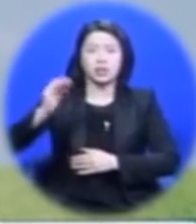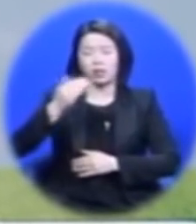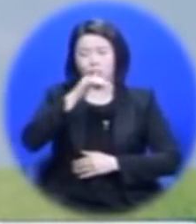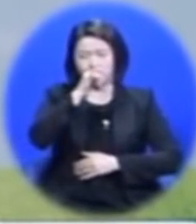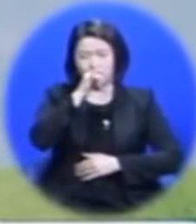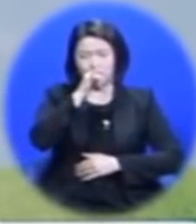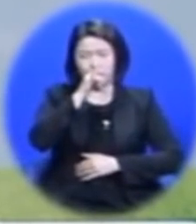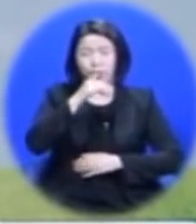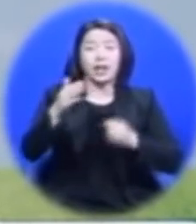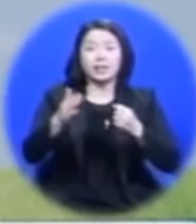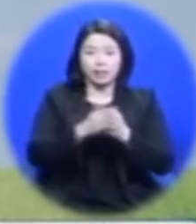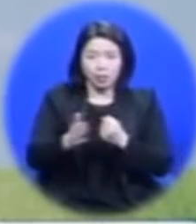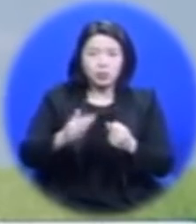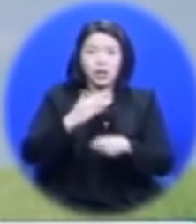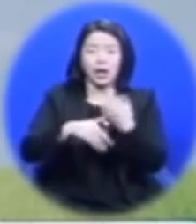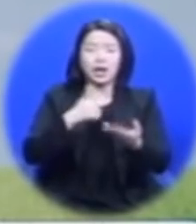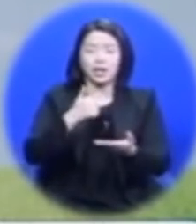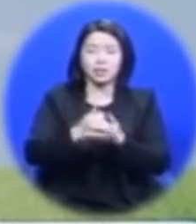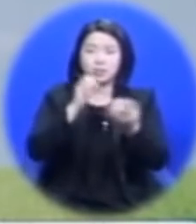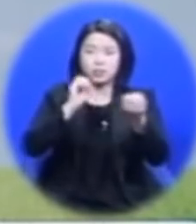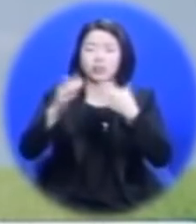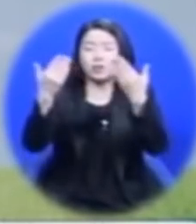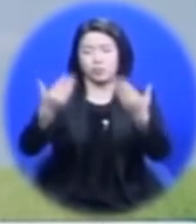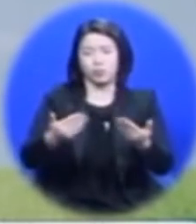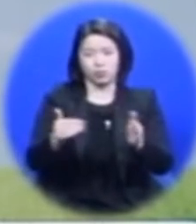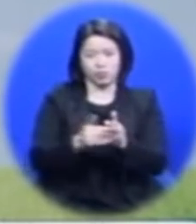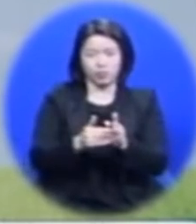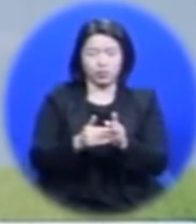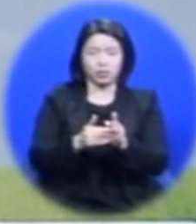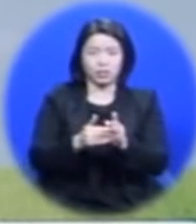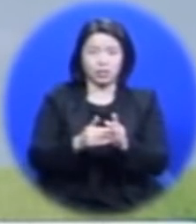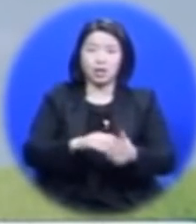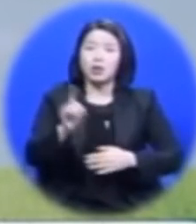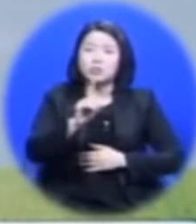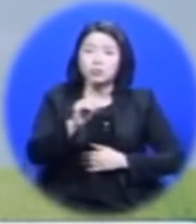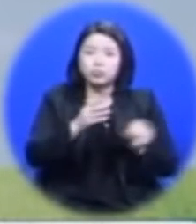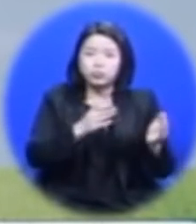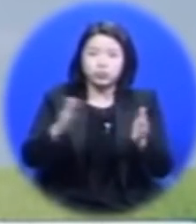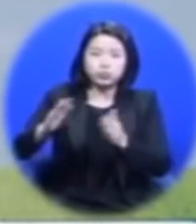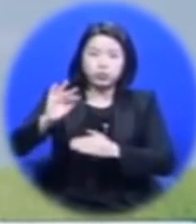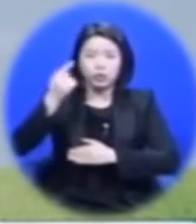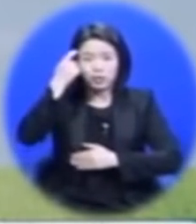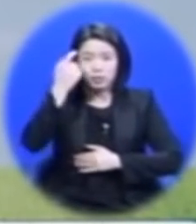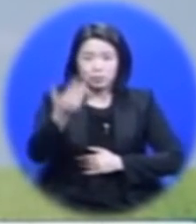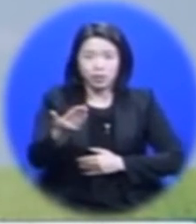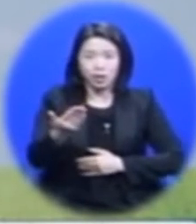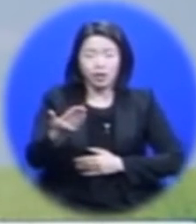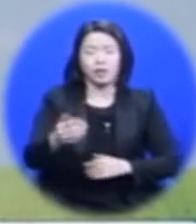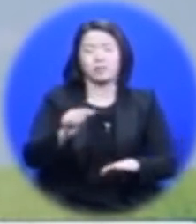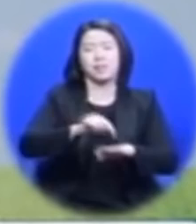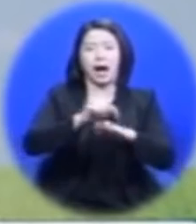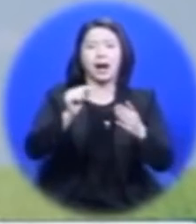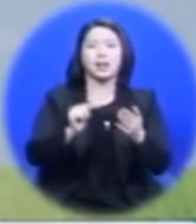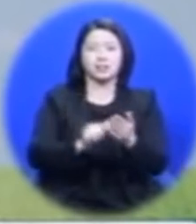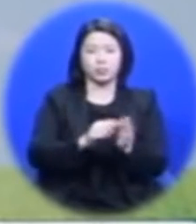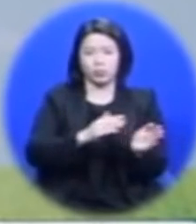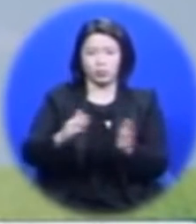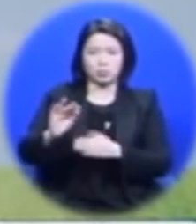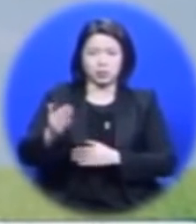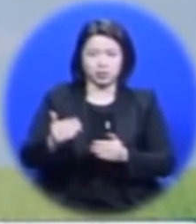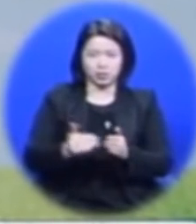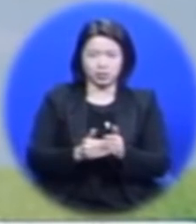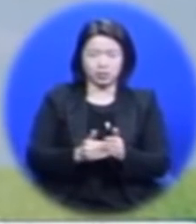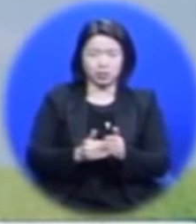있었습니다. 그래서 하나님이 응답을 해주셨다는 것. 무슨 준비가 되어 있었죠? 마음이 했어요.